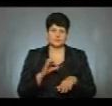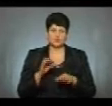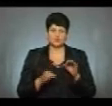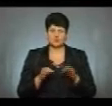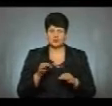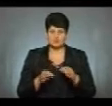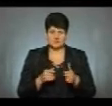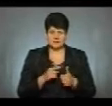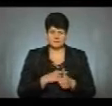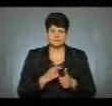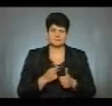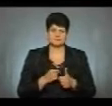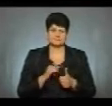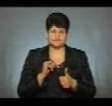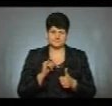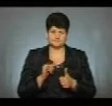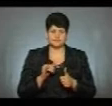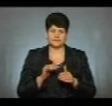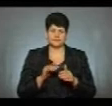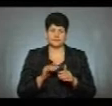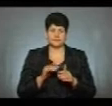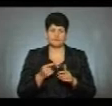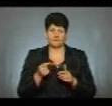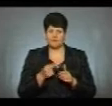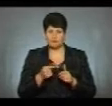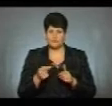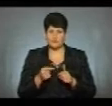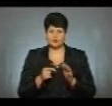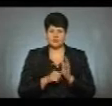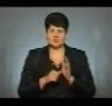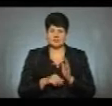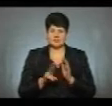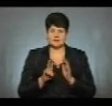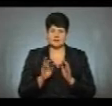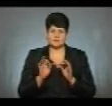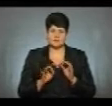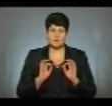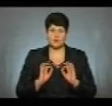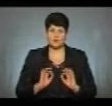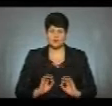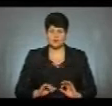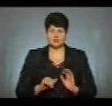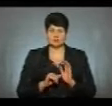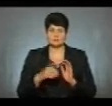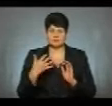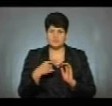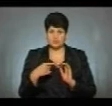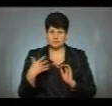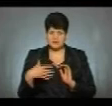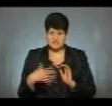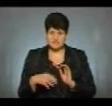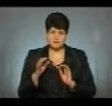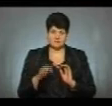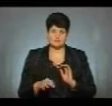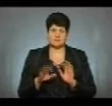суди, негативний баланс довіри мінус 62, прокуратура – мінус 50,